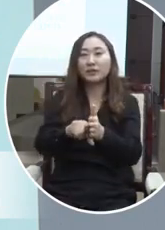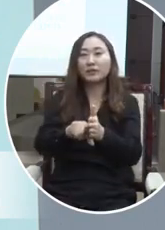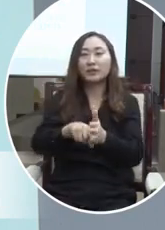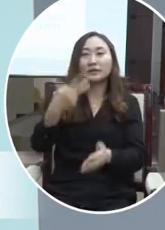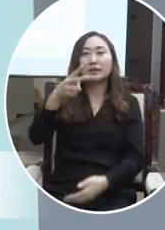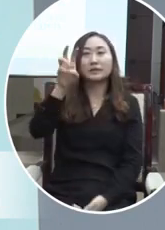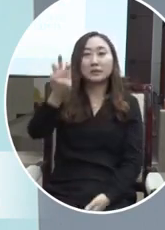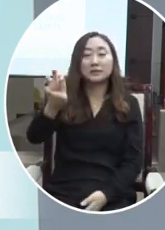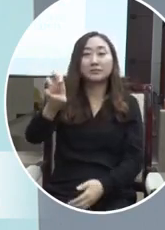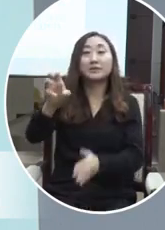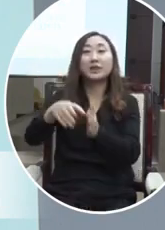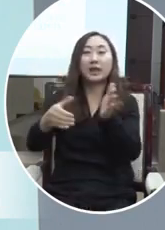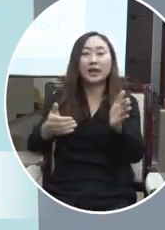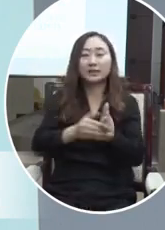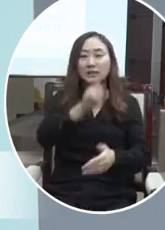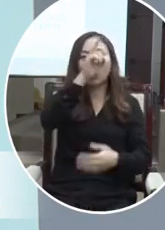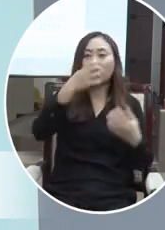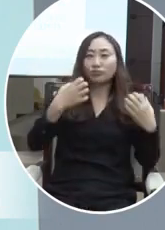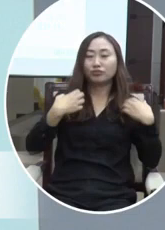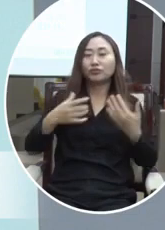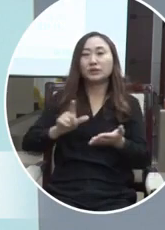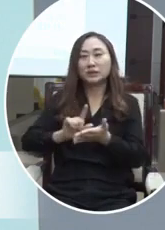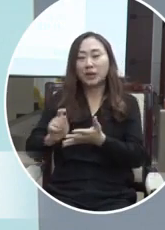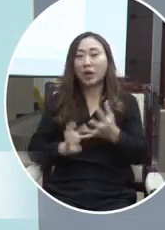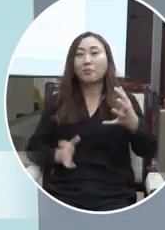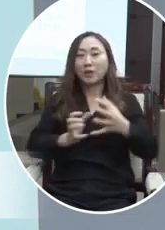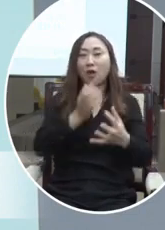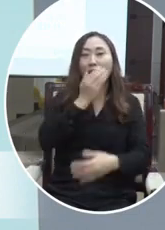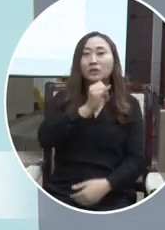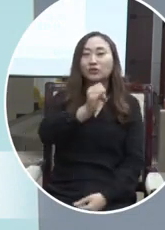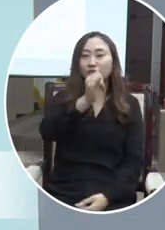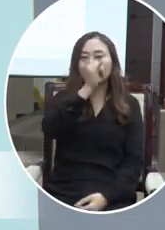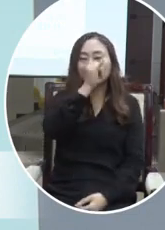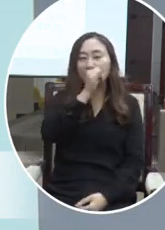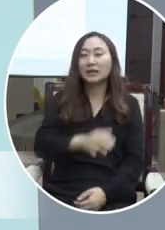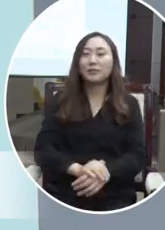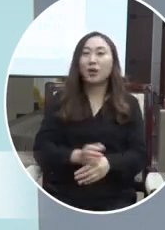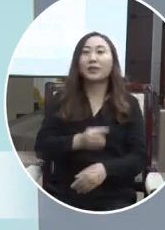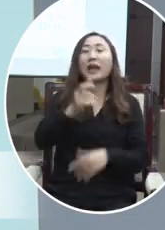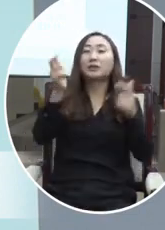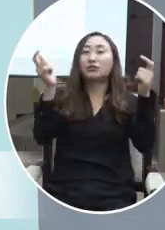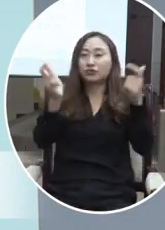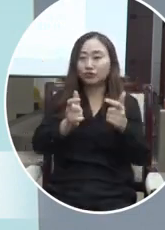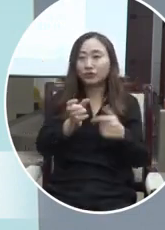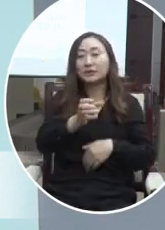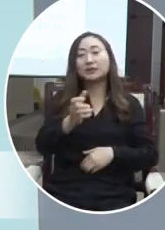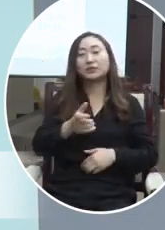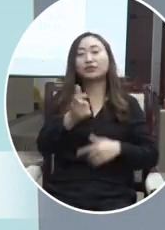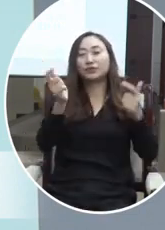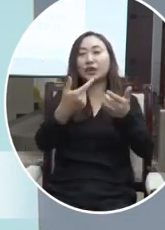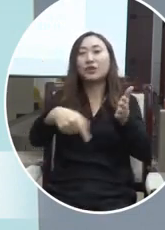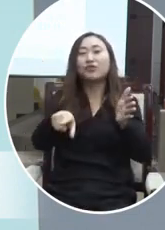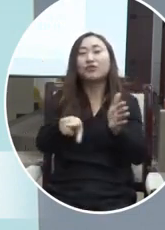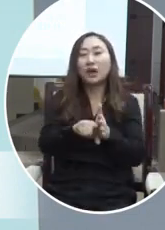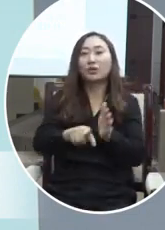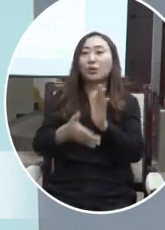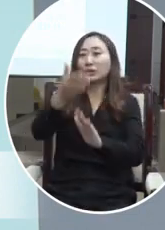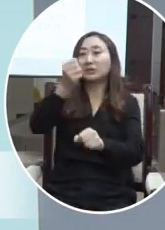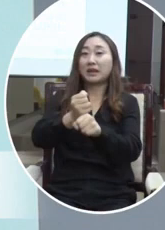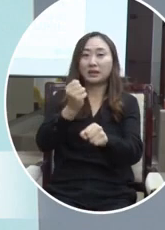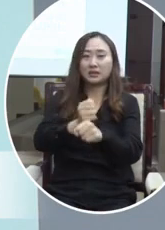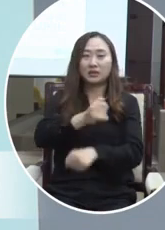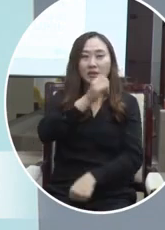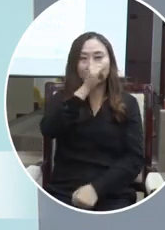위해 2030년까지 정부, 지자체, 민간이 협력하는 탄소중립 도시를 조성하는 사업입니다. 민간과